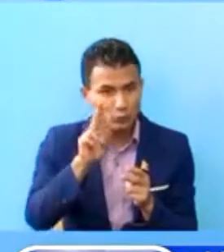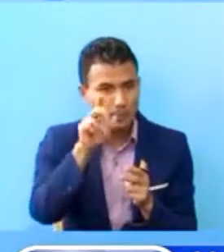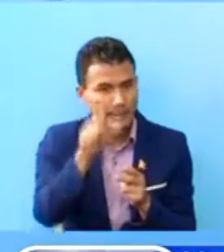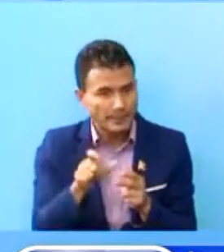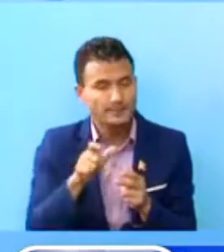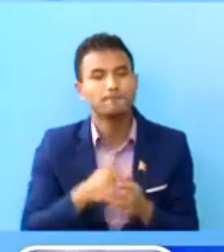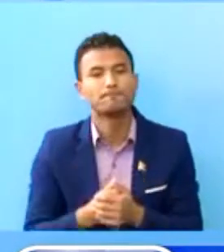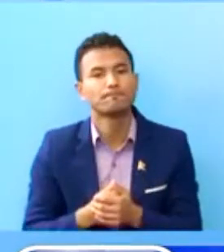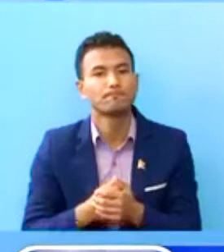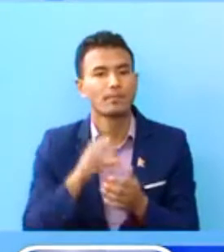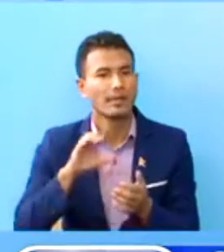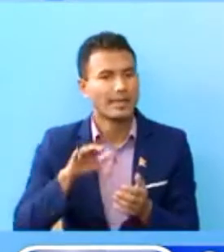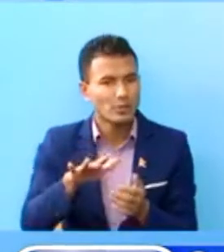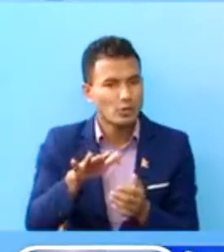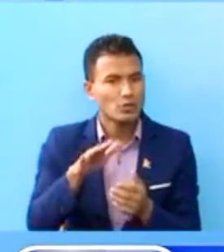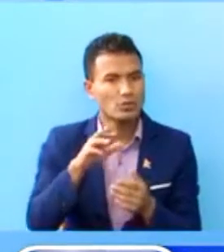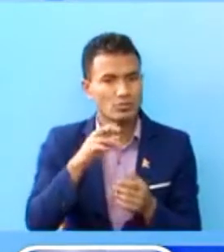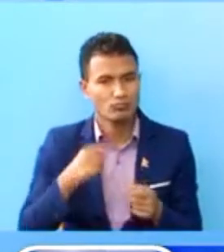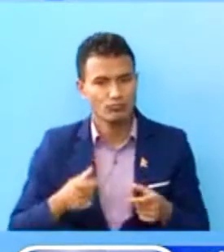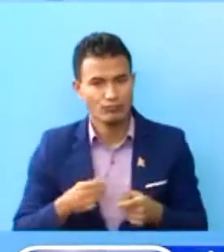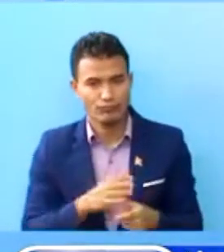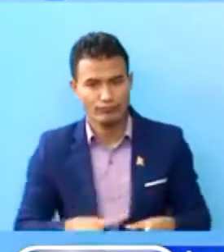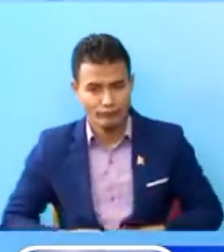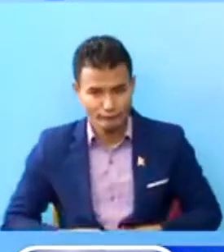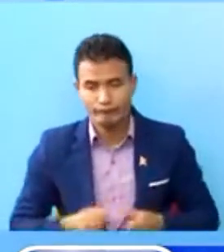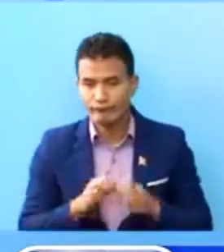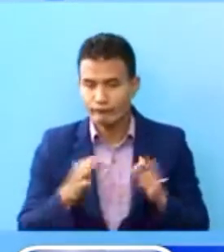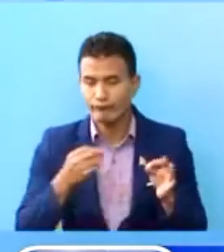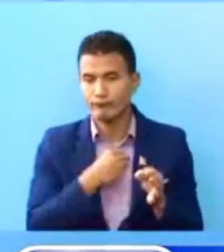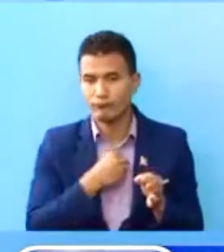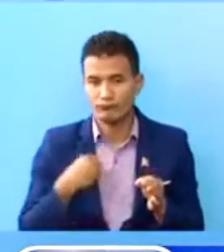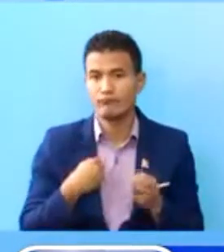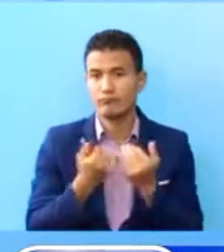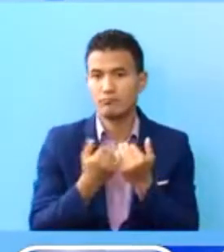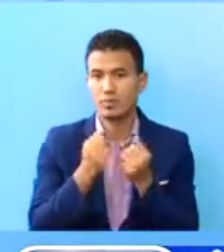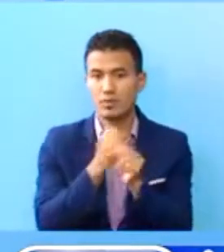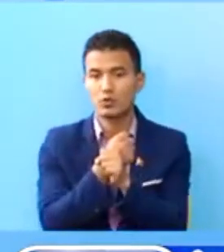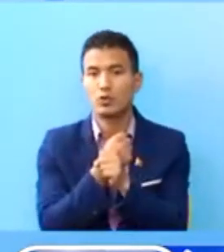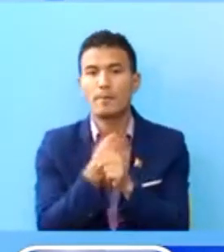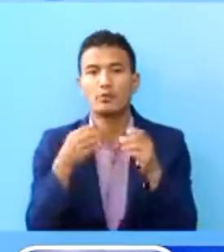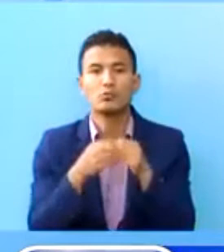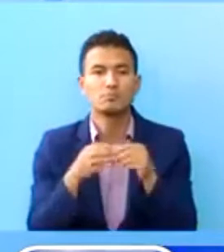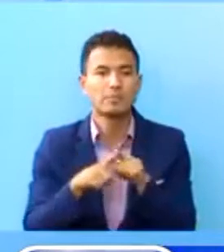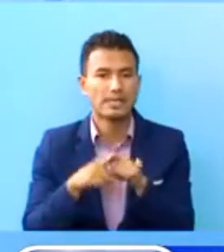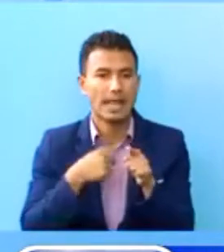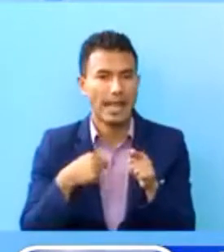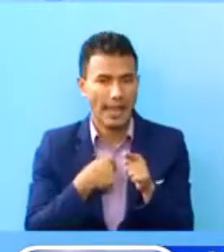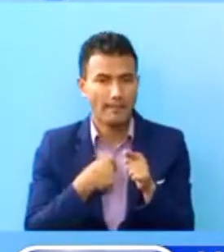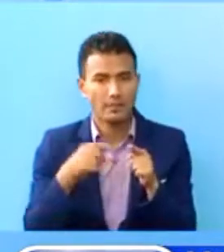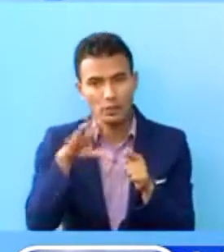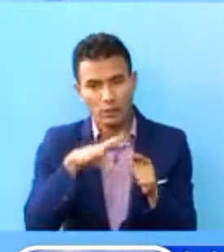व्यक्तिहरू, क्यान्सर लगायत डायलाइसिस गरेका व्यक्तिहरू र विभिन्न जो रिस्क ग्रुपमा हुनुहुन्छ उहाँहरूको पनि हामीले